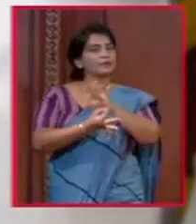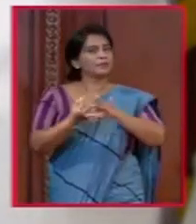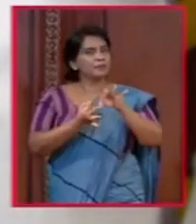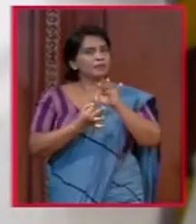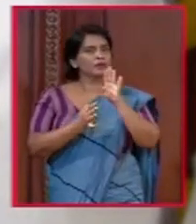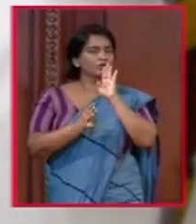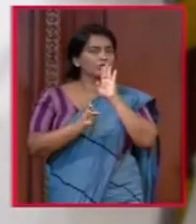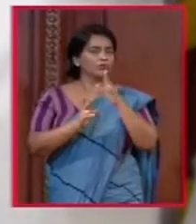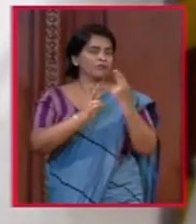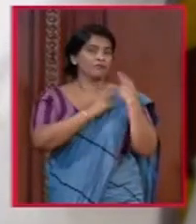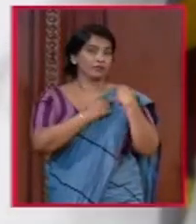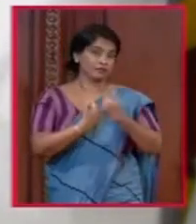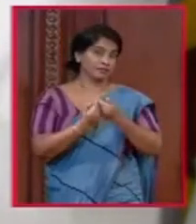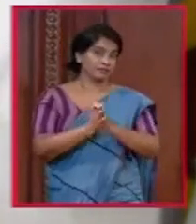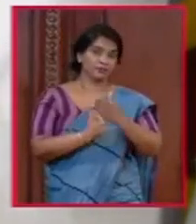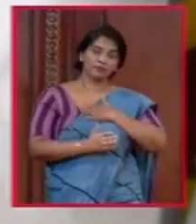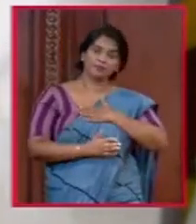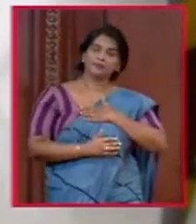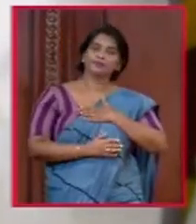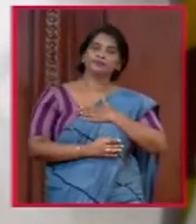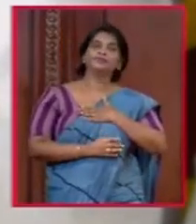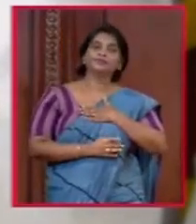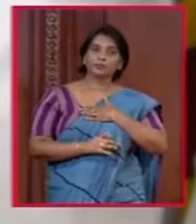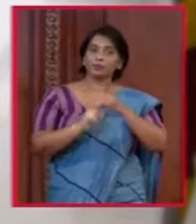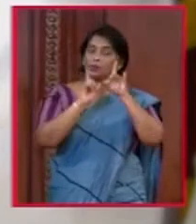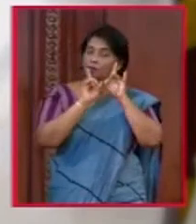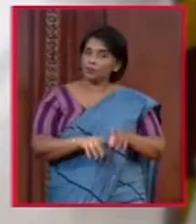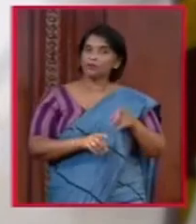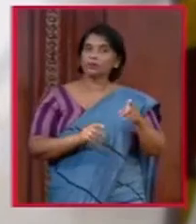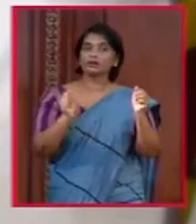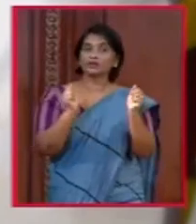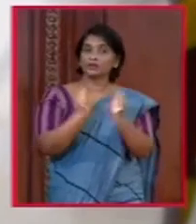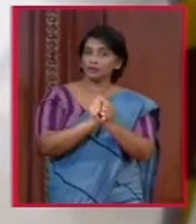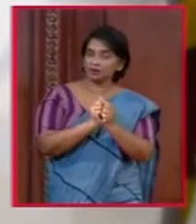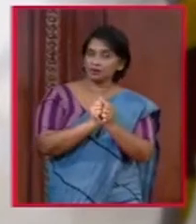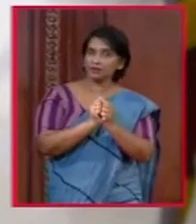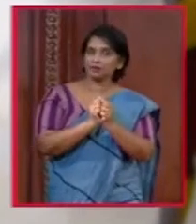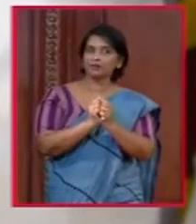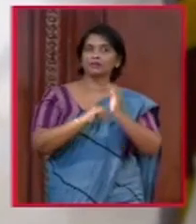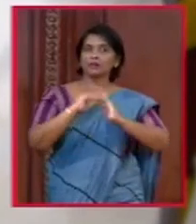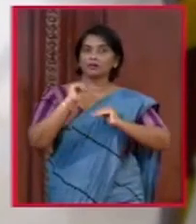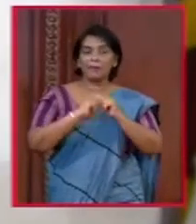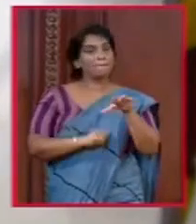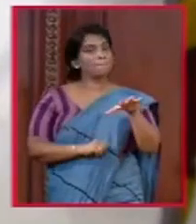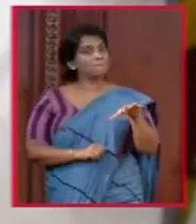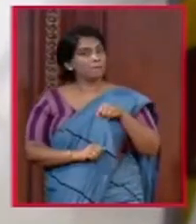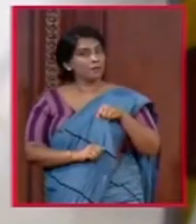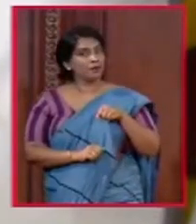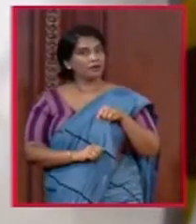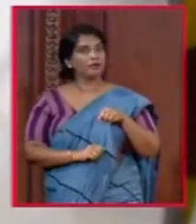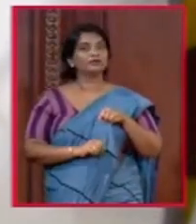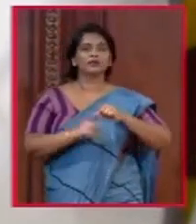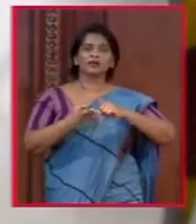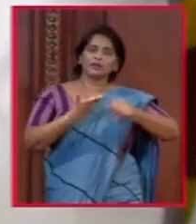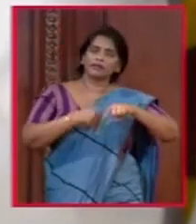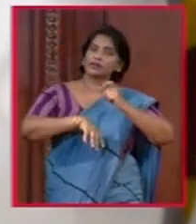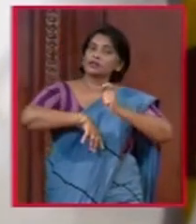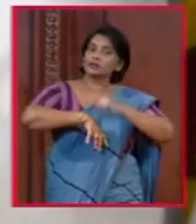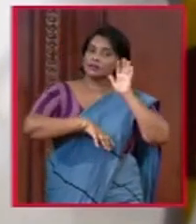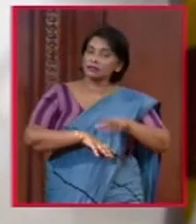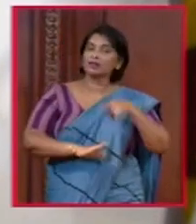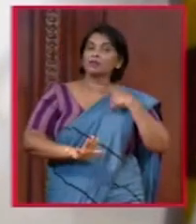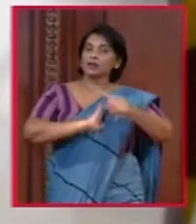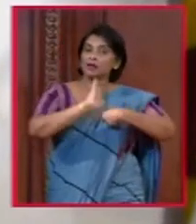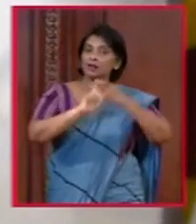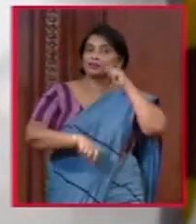ප්‍රධානතම වගකීමක් මා සතු තිබෙන බව. එනිසා ක්‍රියාවෙන් භාවිතාවෙන් හැම අවස්ථාවකදී